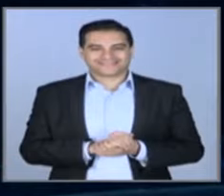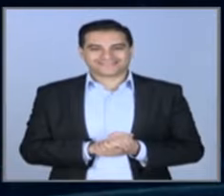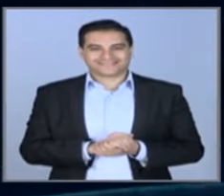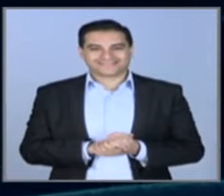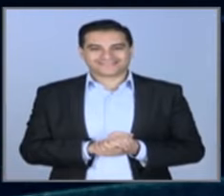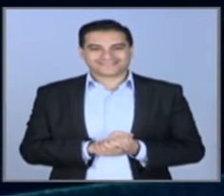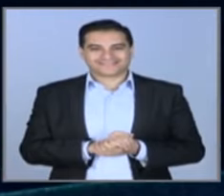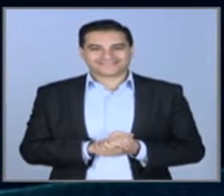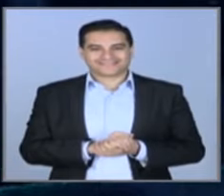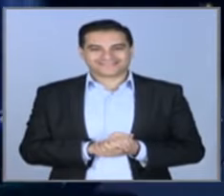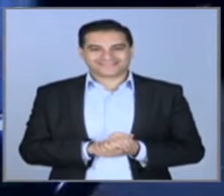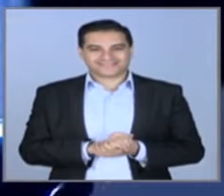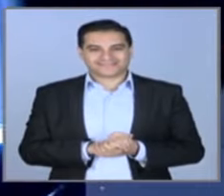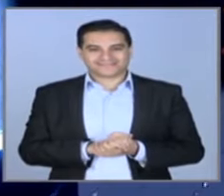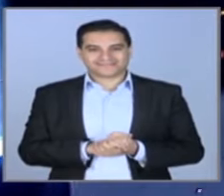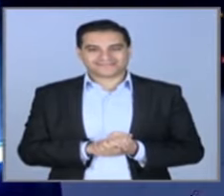تحت الضغط.